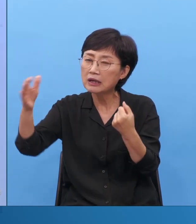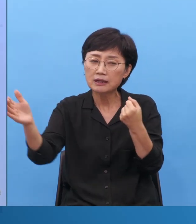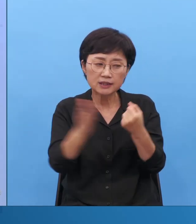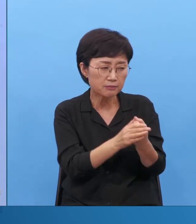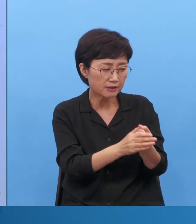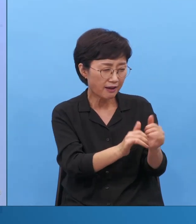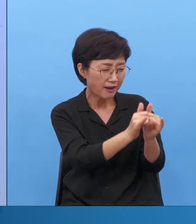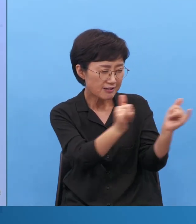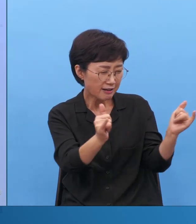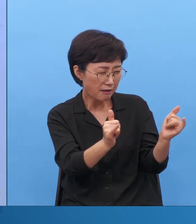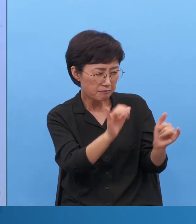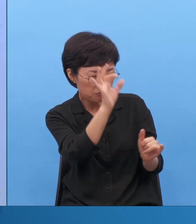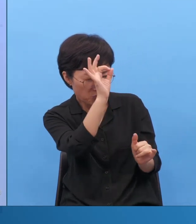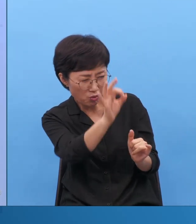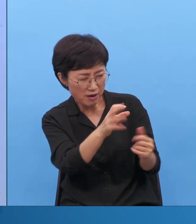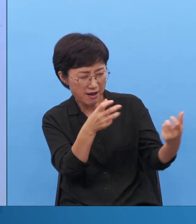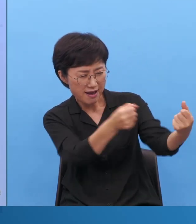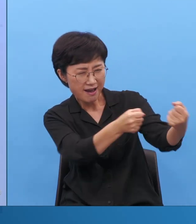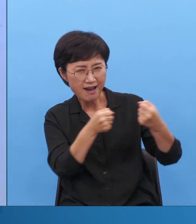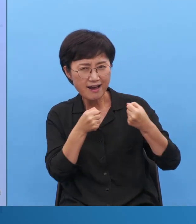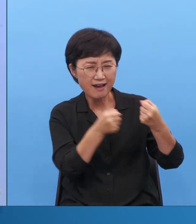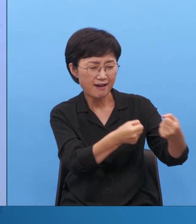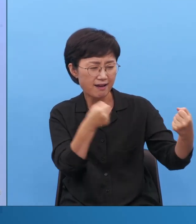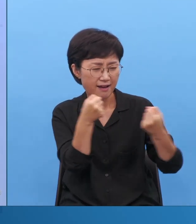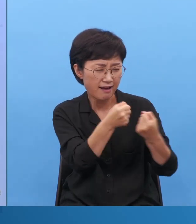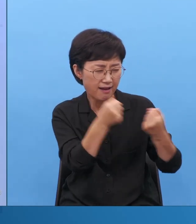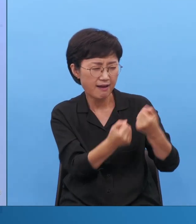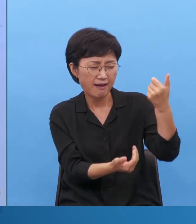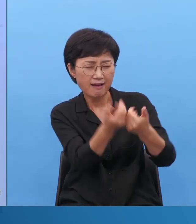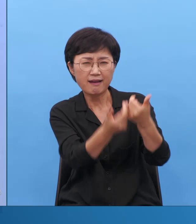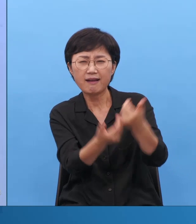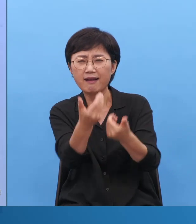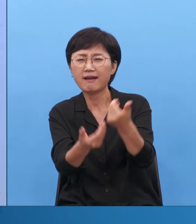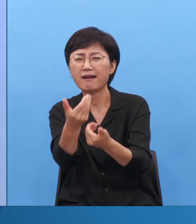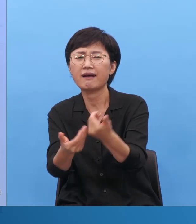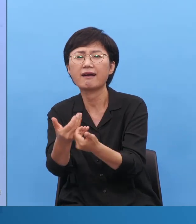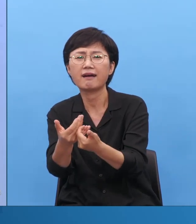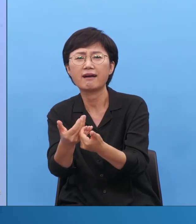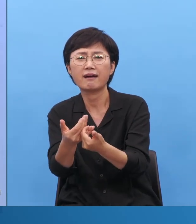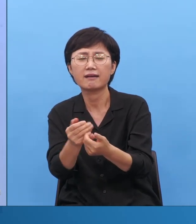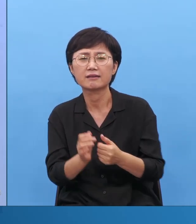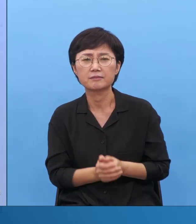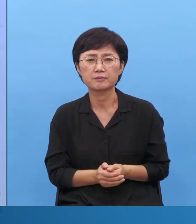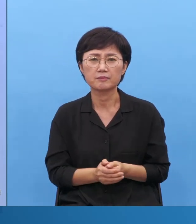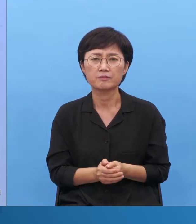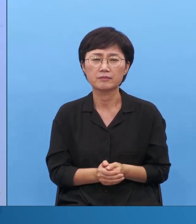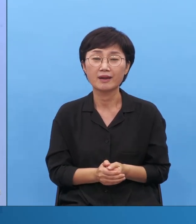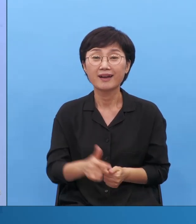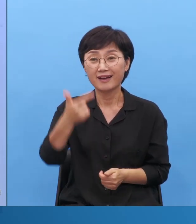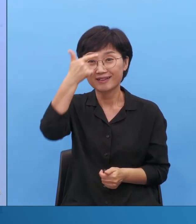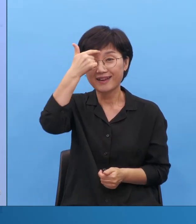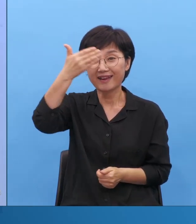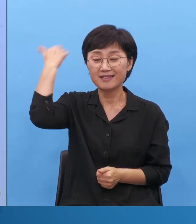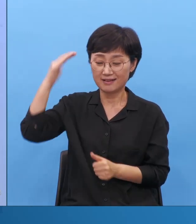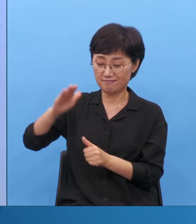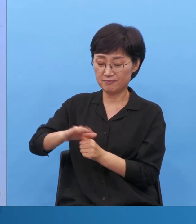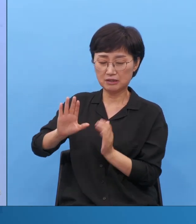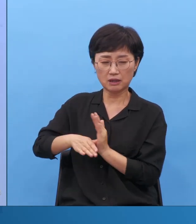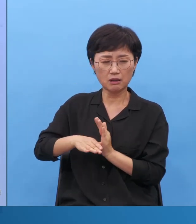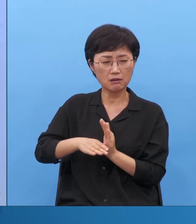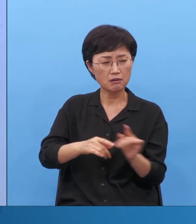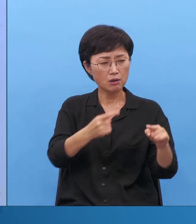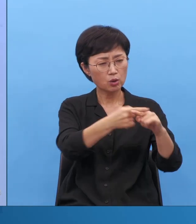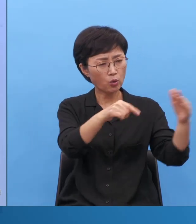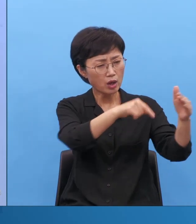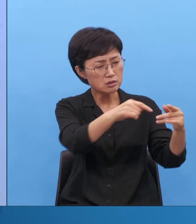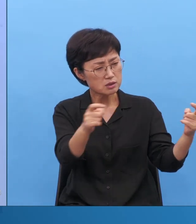we 엉터리들 live 아닌 our 거예요. lives as fake Christians, doing 나 everything 어릴 때 그 wrong. 싸움을 봤다니까 왜 싸우는지 이해가 안 되는데 지금 이해가 돼요. 그럴 수밖에 없어. At that young age, I saw the